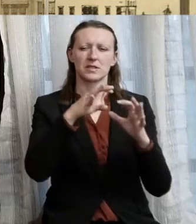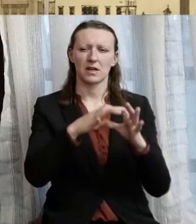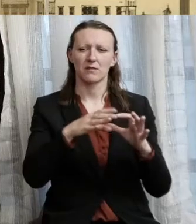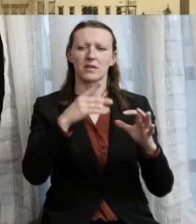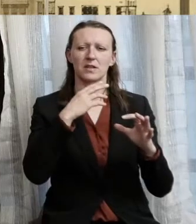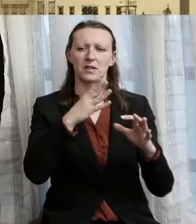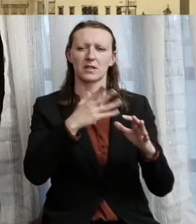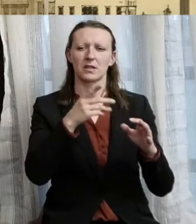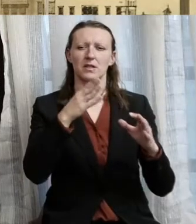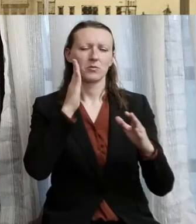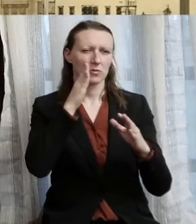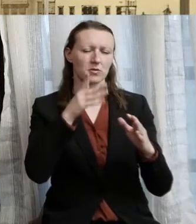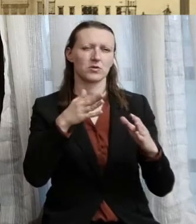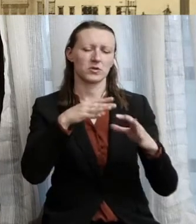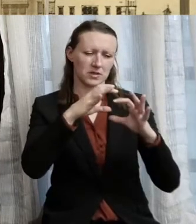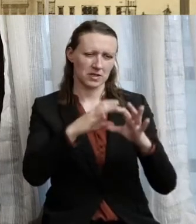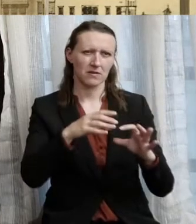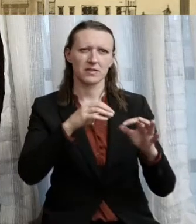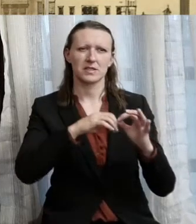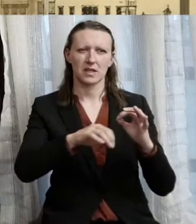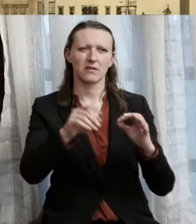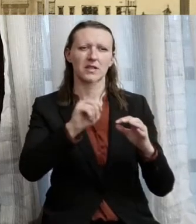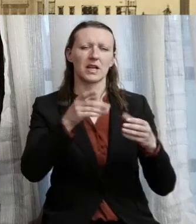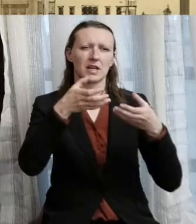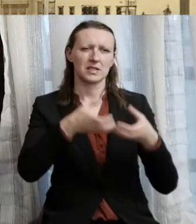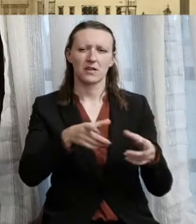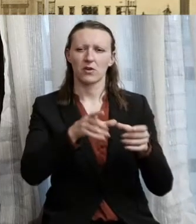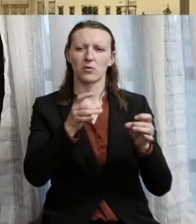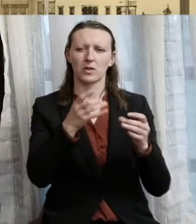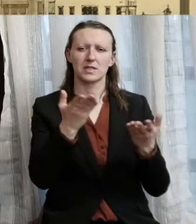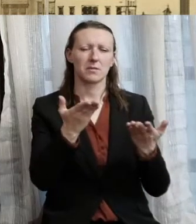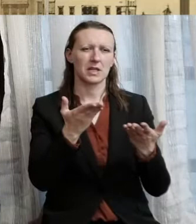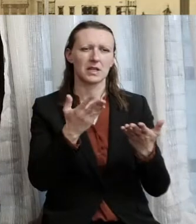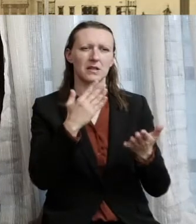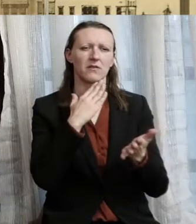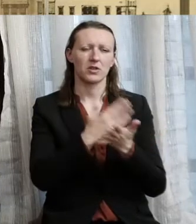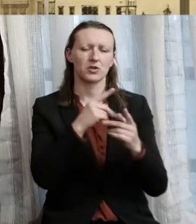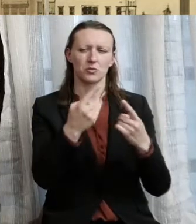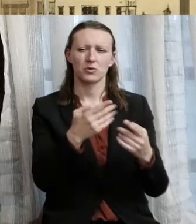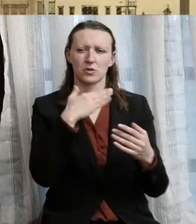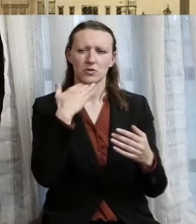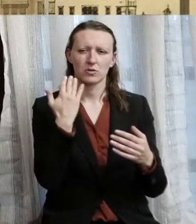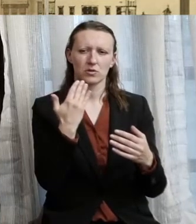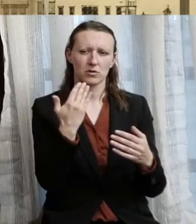cijevi za buduću infrastrukturu, ne stavljaju se u ulicama gdje već postoji dosta,